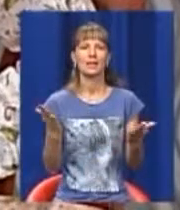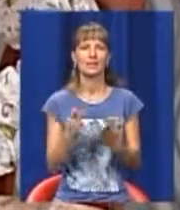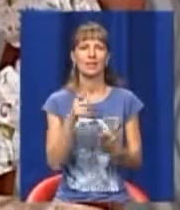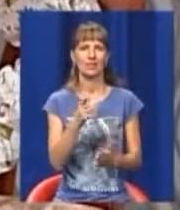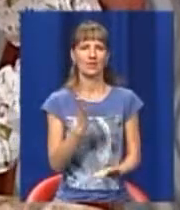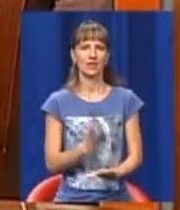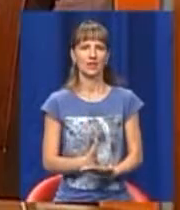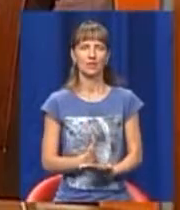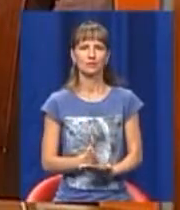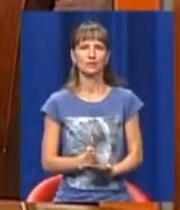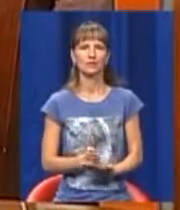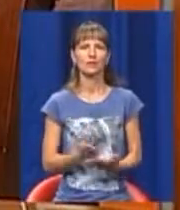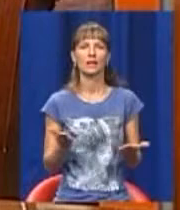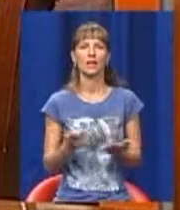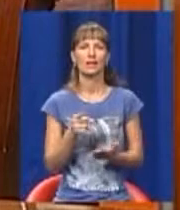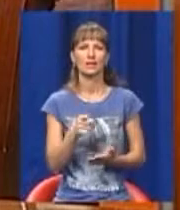А який він є, розкажи.